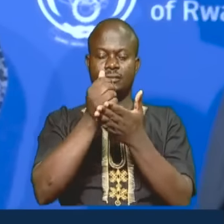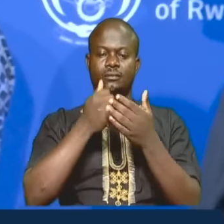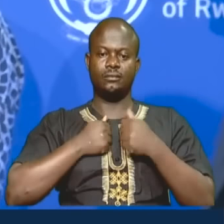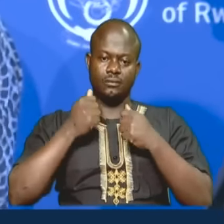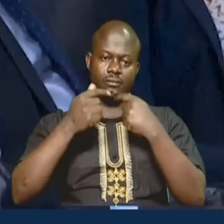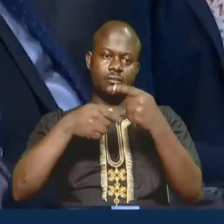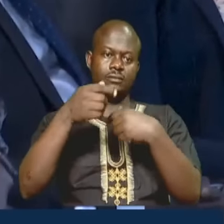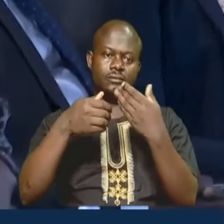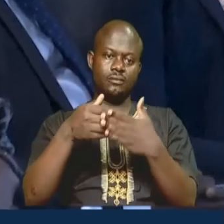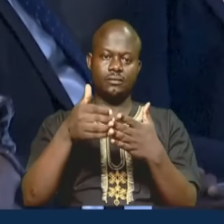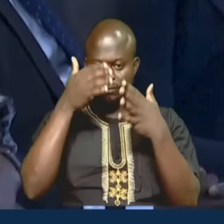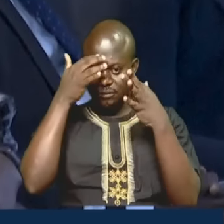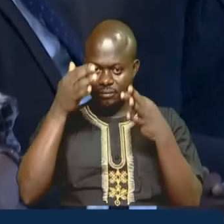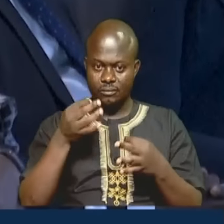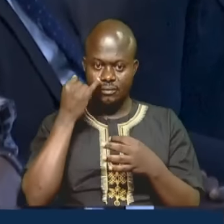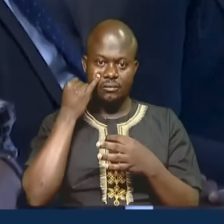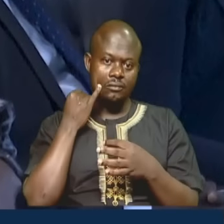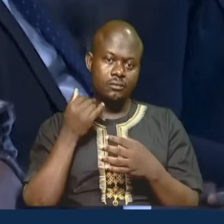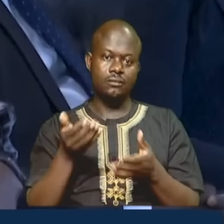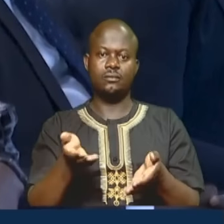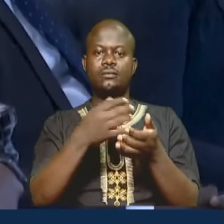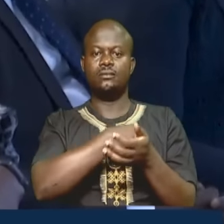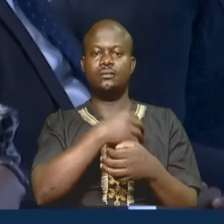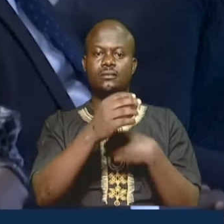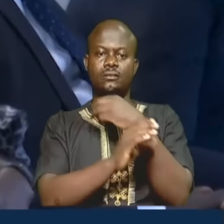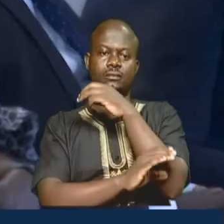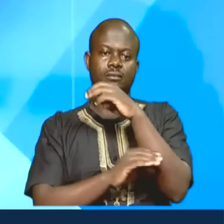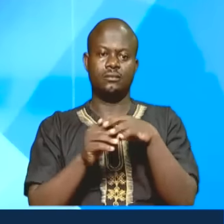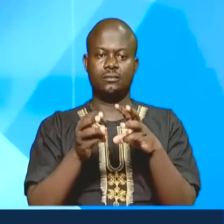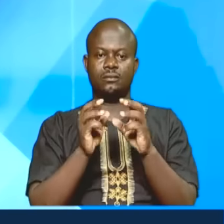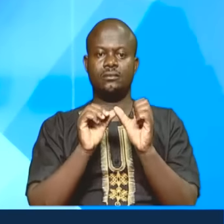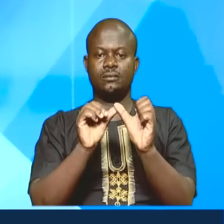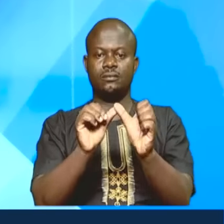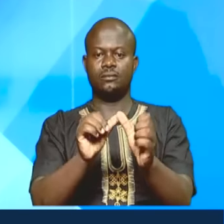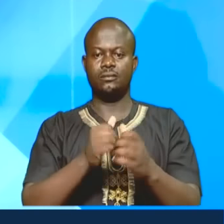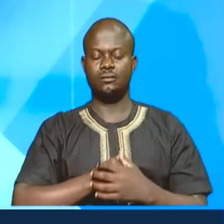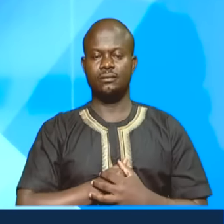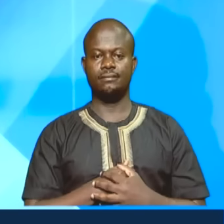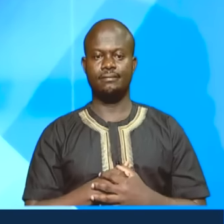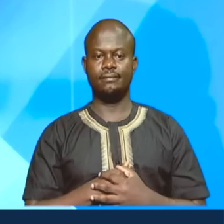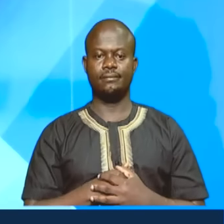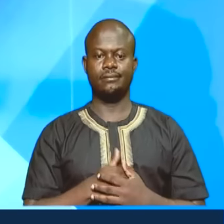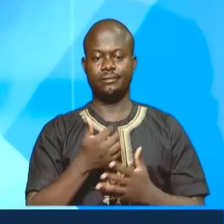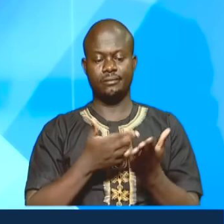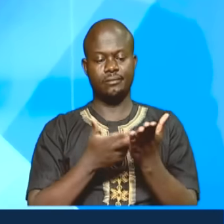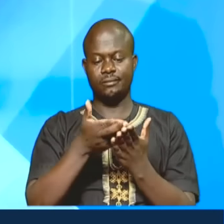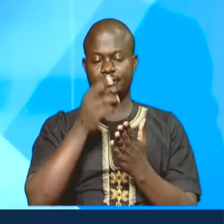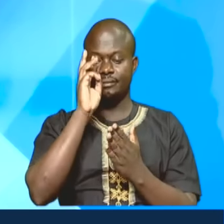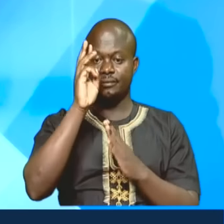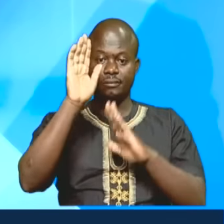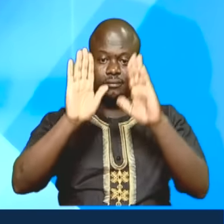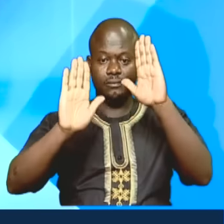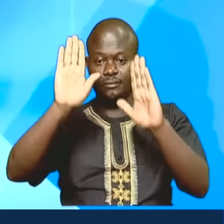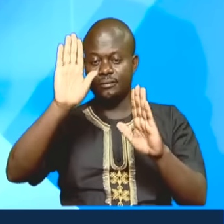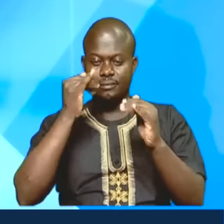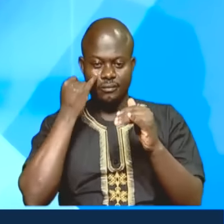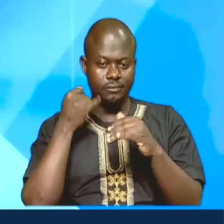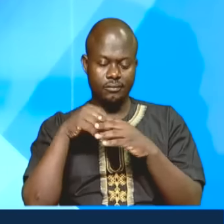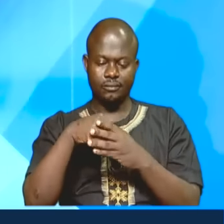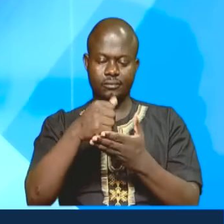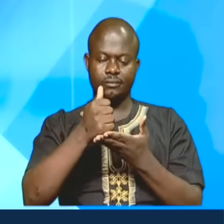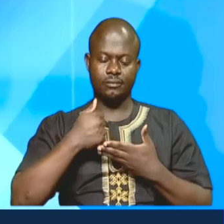gukomeza gufata ingamba zihamye mu kuzamura ubukungu bw'igihugu mu buryo burambye. Iyi raporo izagira uruhare rukomeye mu